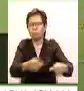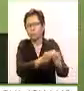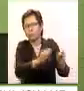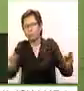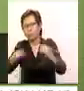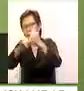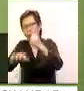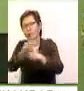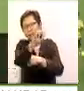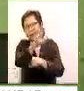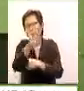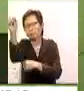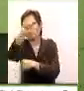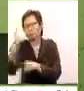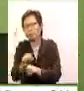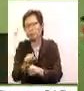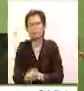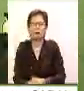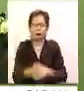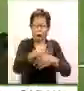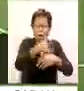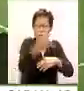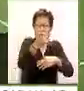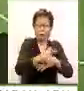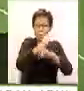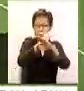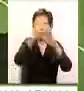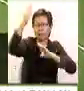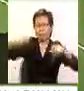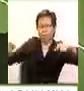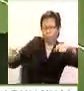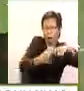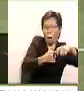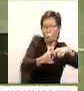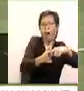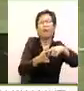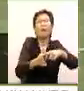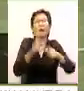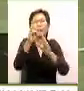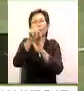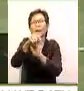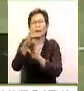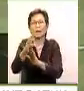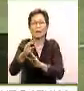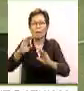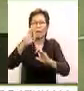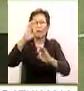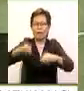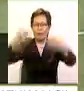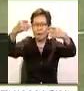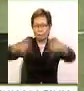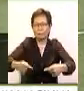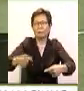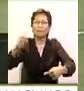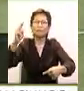sepanjang kempen AFF Suzuki. Paling awal, benteng pertahanan negara bolos pada minit ke-6, gol tunggal final kedua menentang